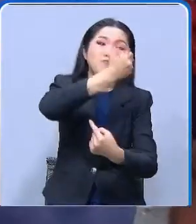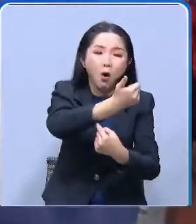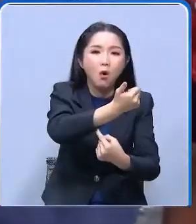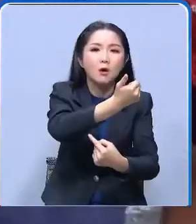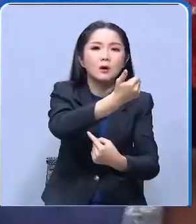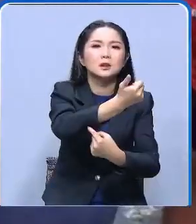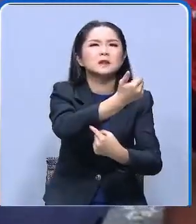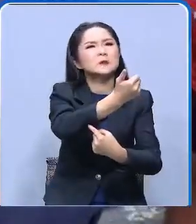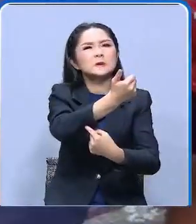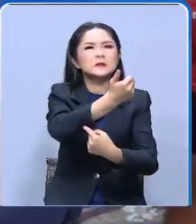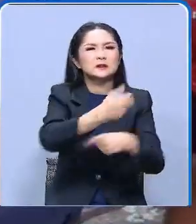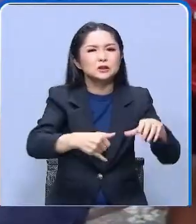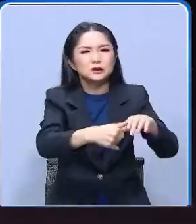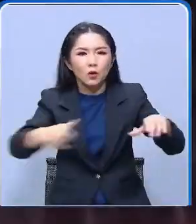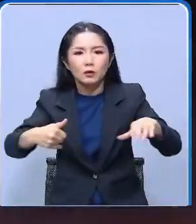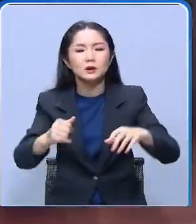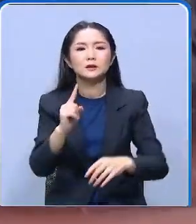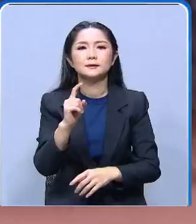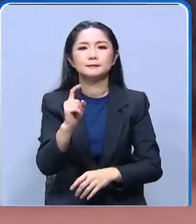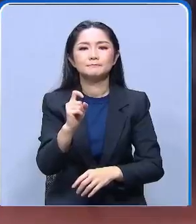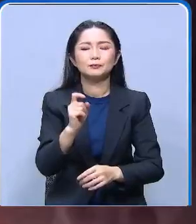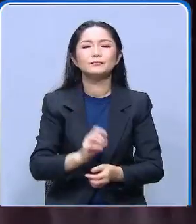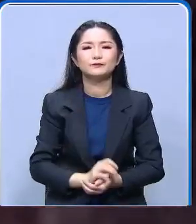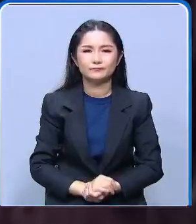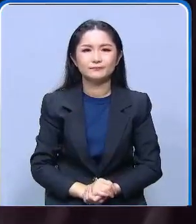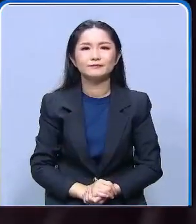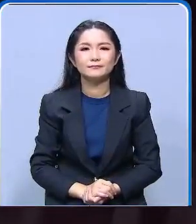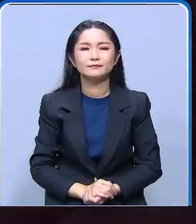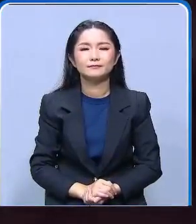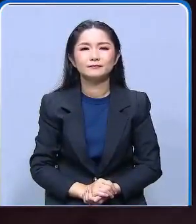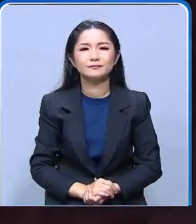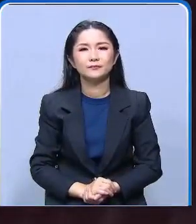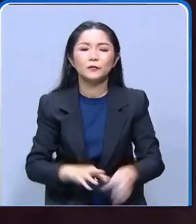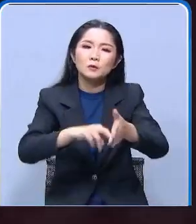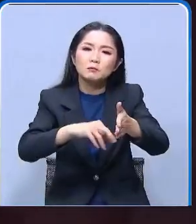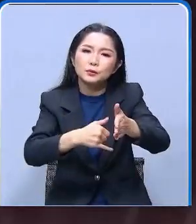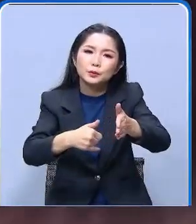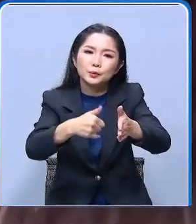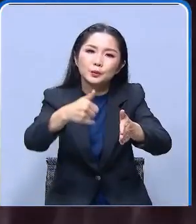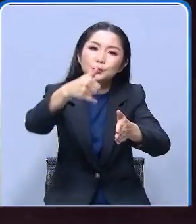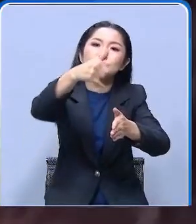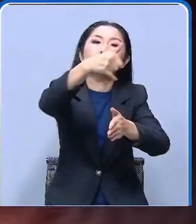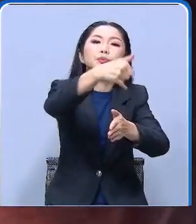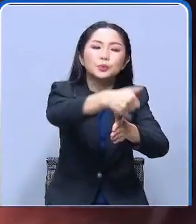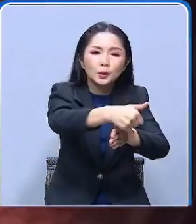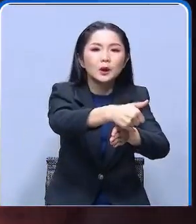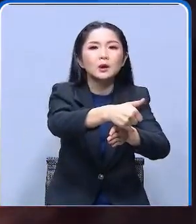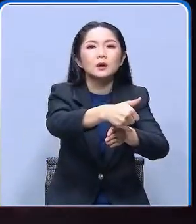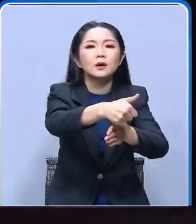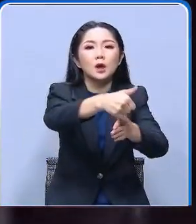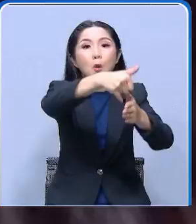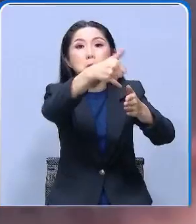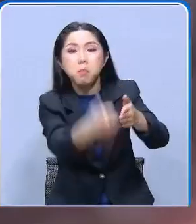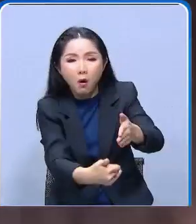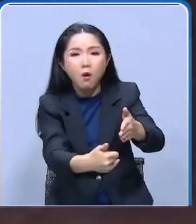เอาออกมาไม่ได้ครับ เขาปีนขึ้นแบบขึ้นไปแล้วเขาก็ตกลงมาเข